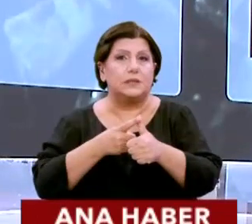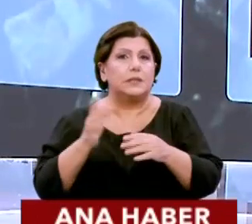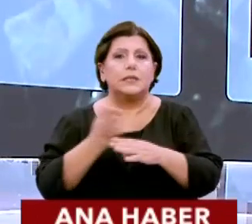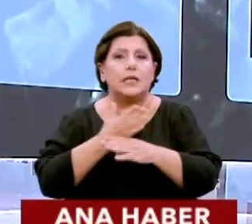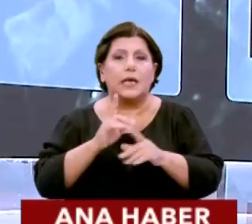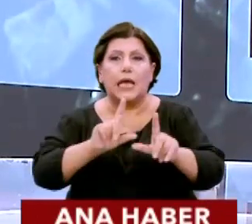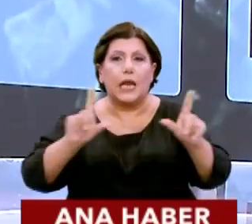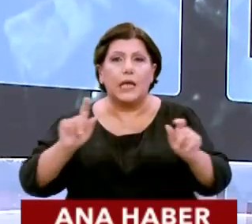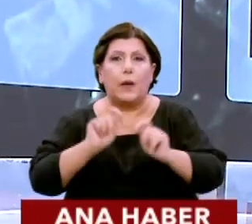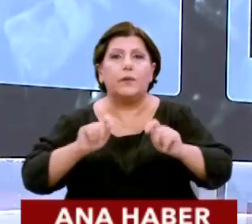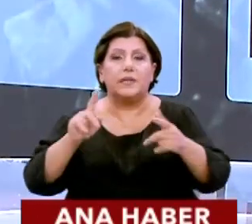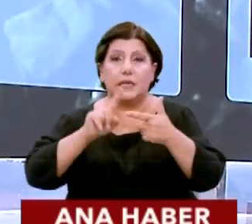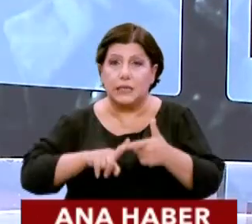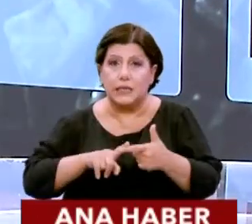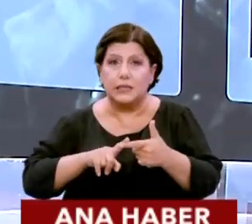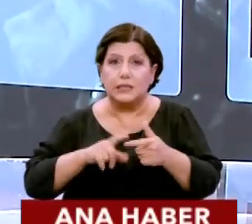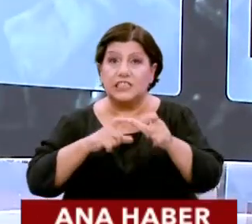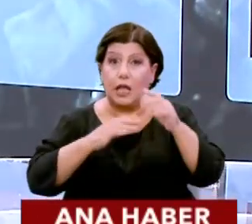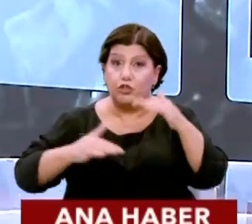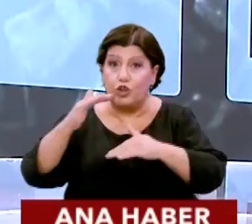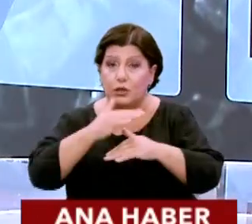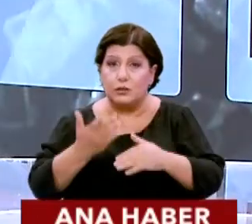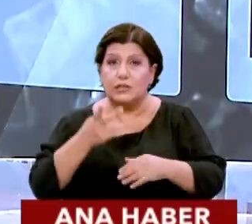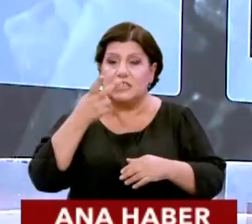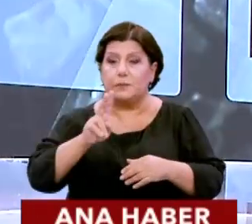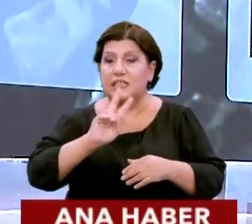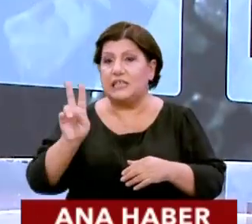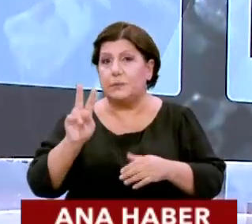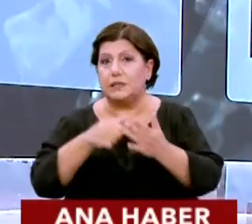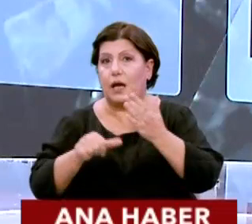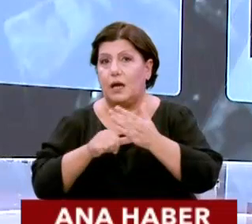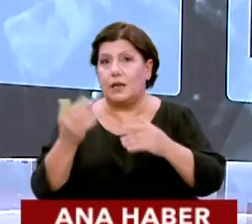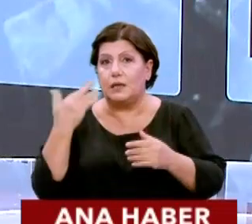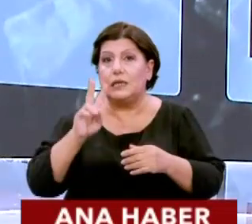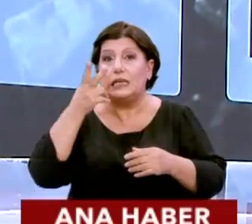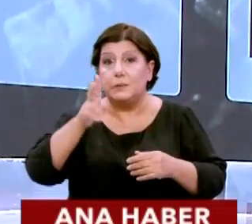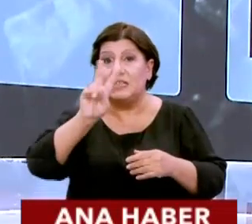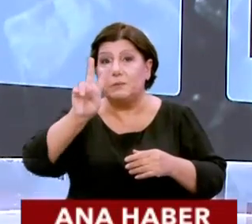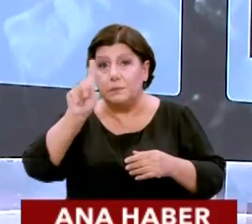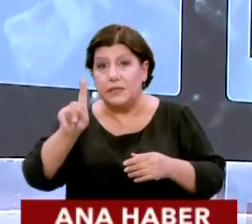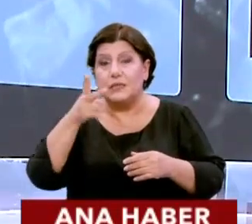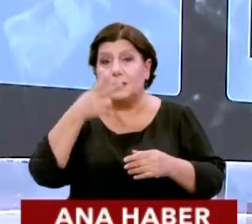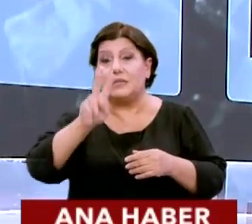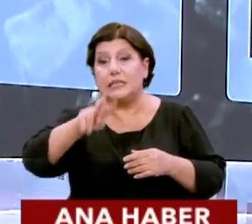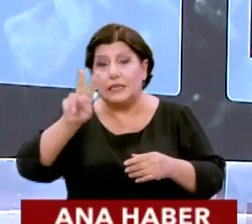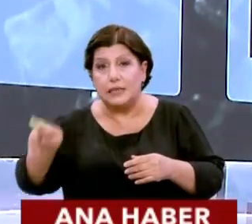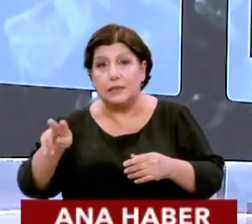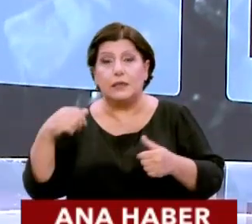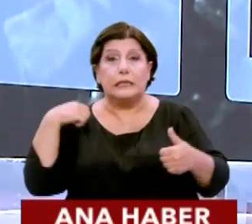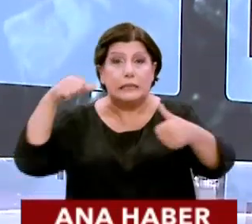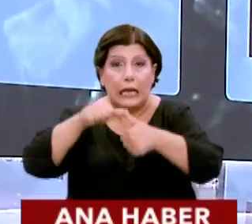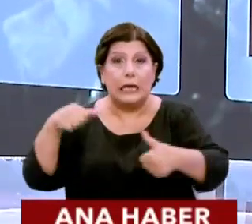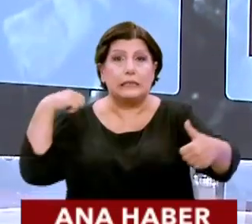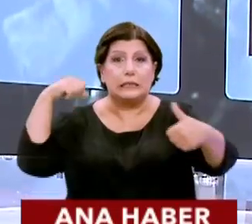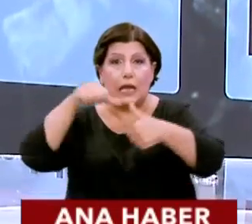gereği yapılmadı 2 Sayıştay 2020'de 2021'de 2022'de tekrar tekrar